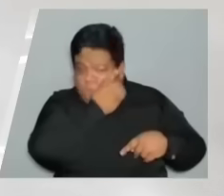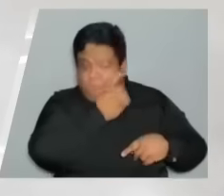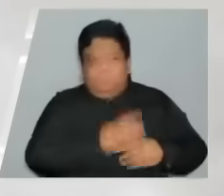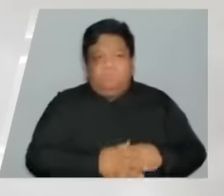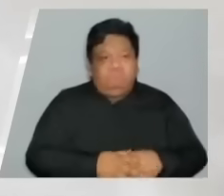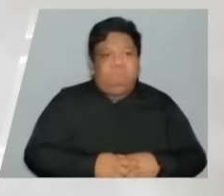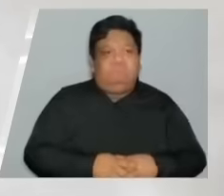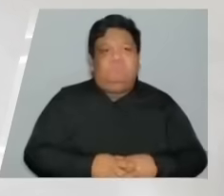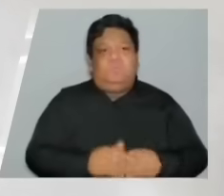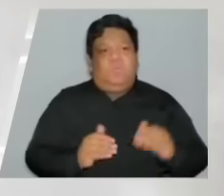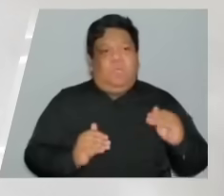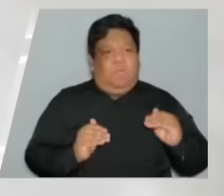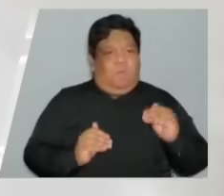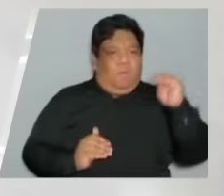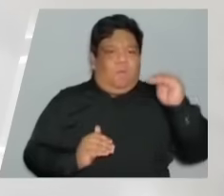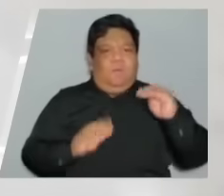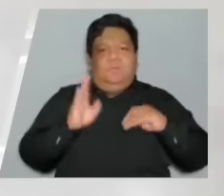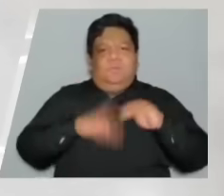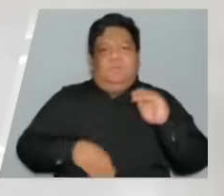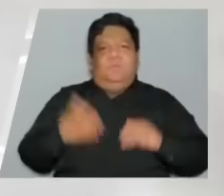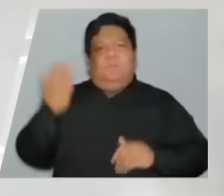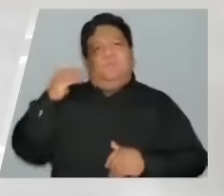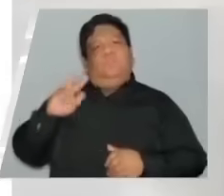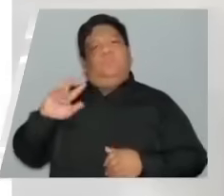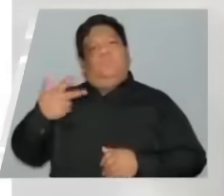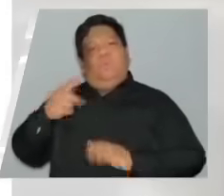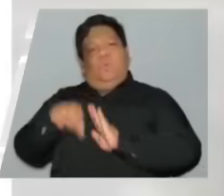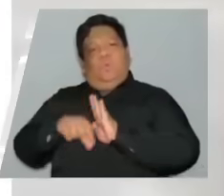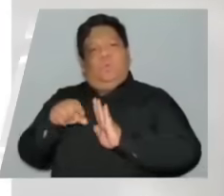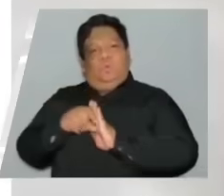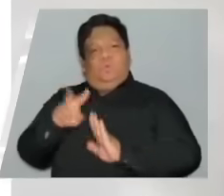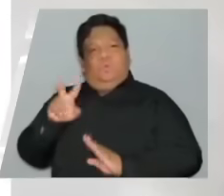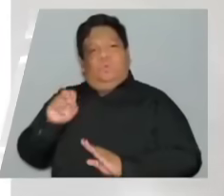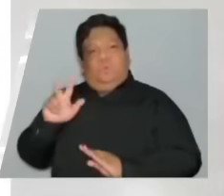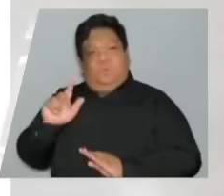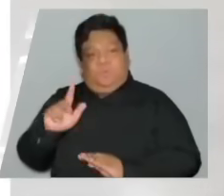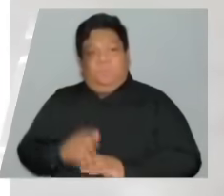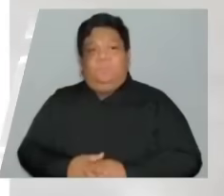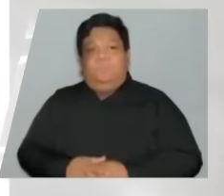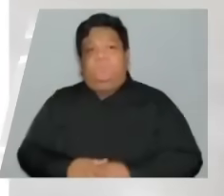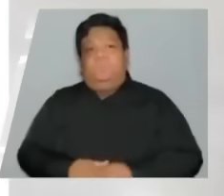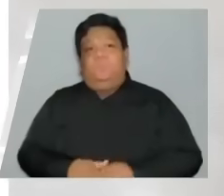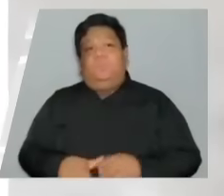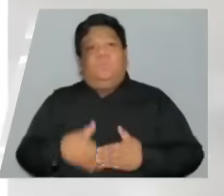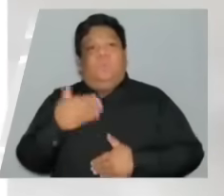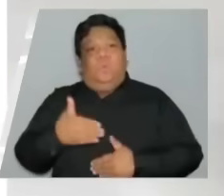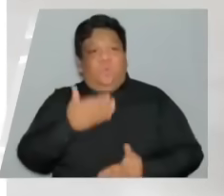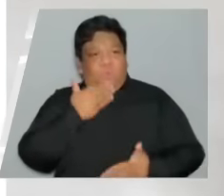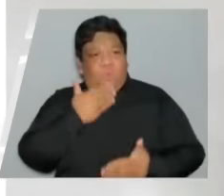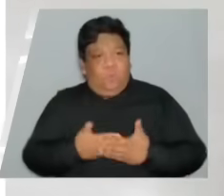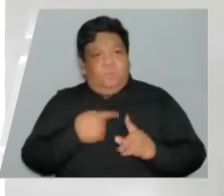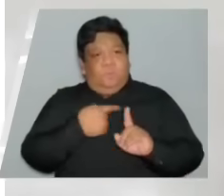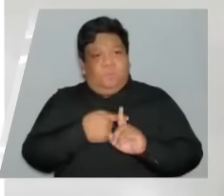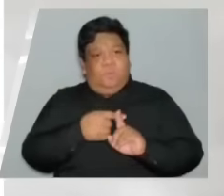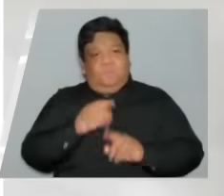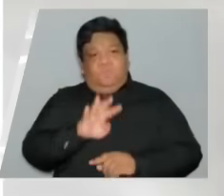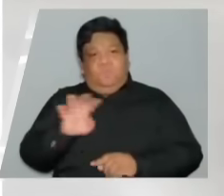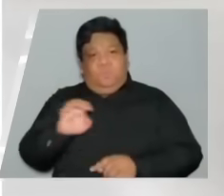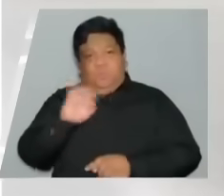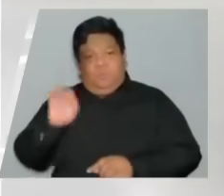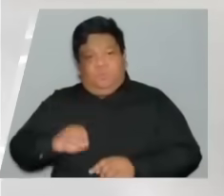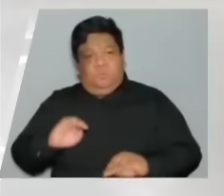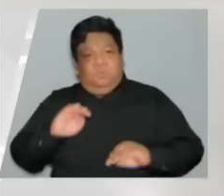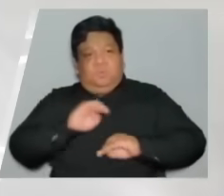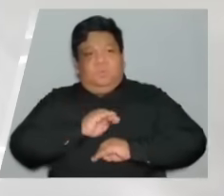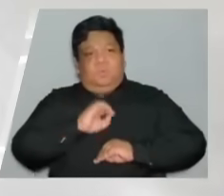mataas ang nakuha niya noong third quarter ng 2023. Nanatili naman sa good o positive 44% ang satisfaction rating ni Senate